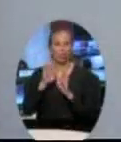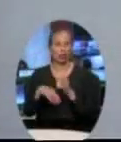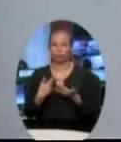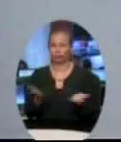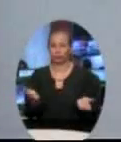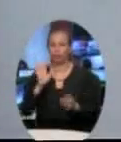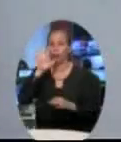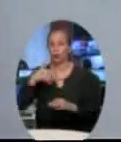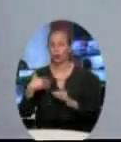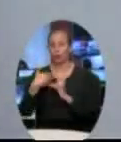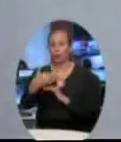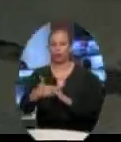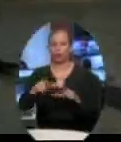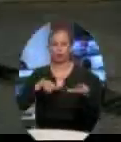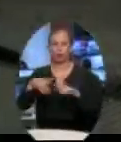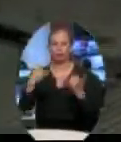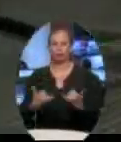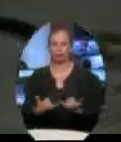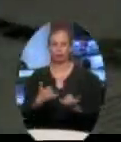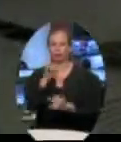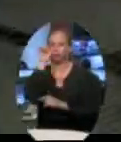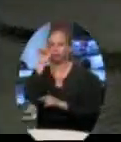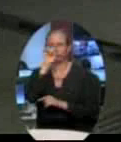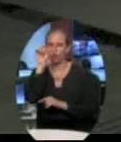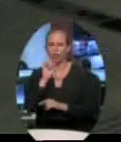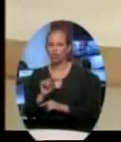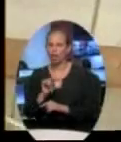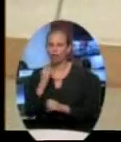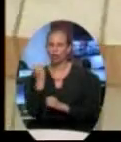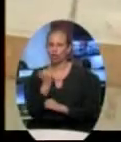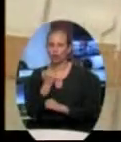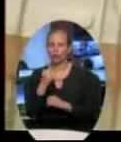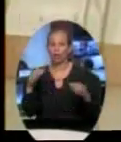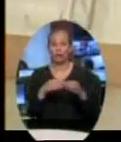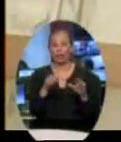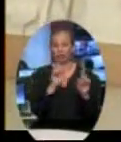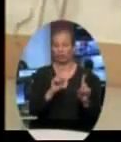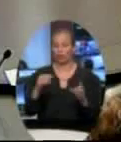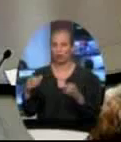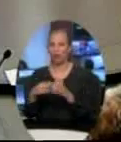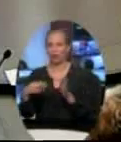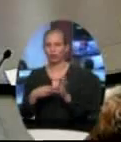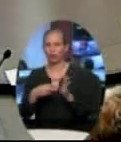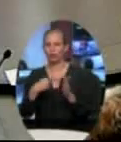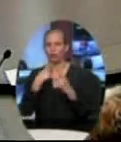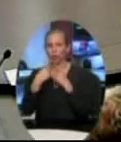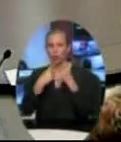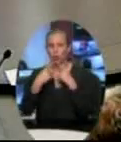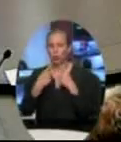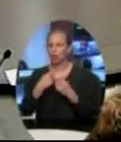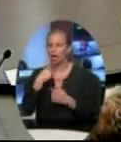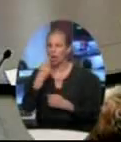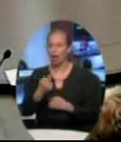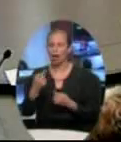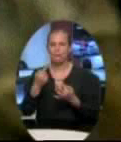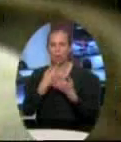המתווה, והיום עולים סימני שאלה קשים לגבי התנהלות חברות הגז וחברת החשמל. מהדיון יצאה קריאה ברורה לפתוח